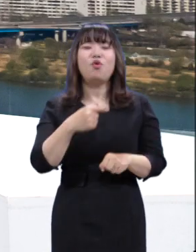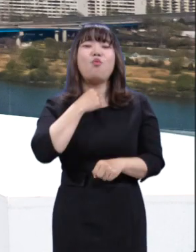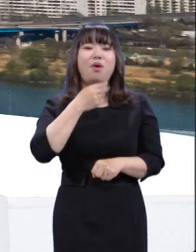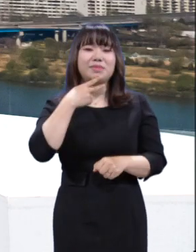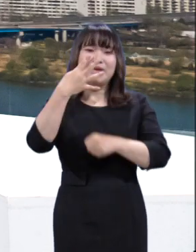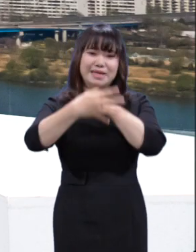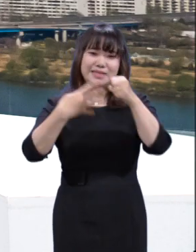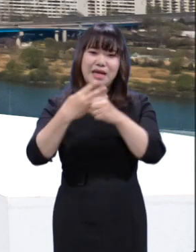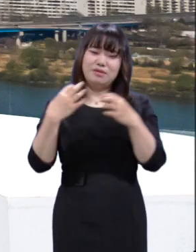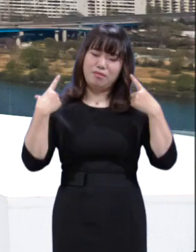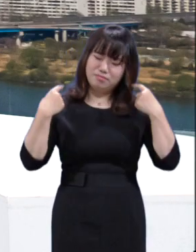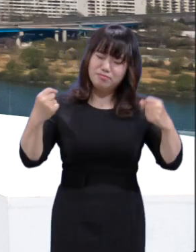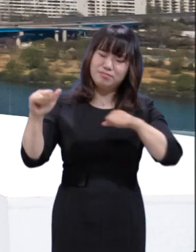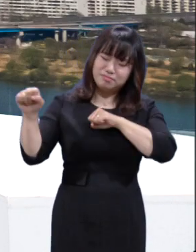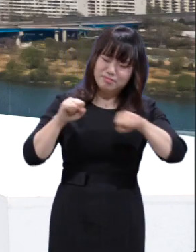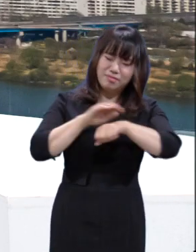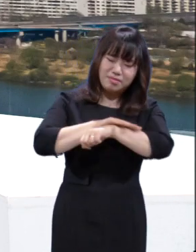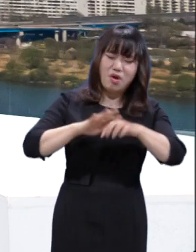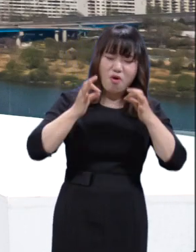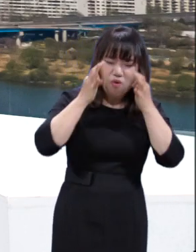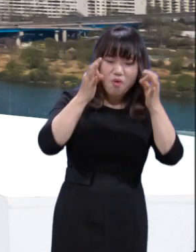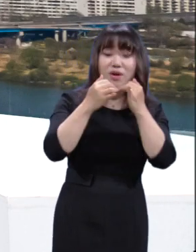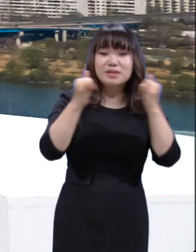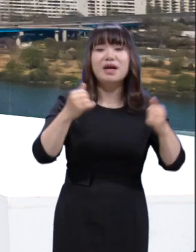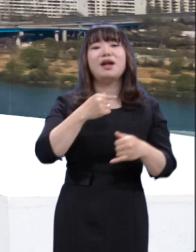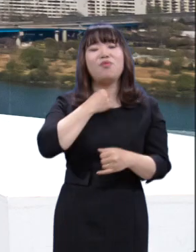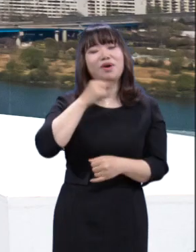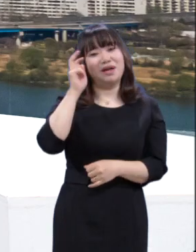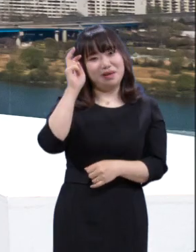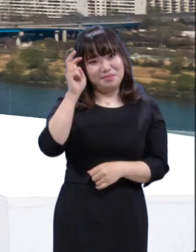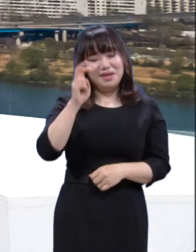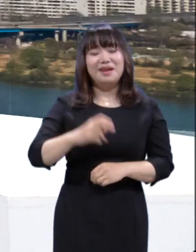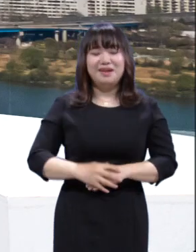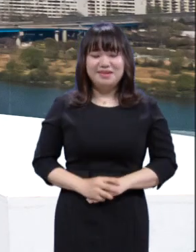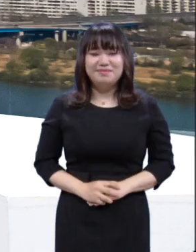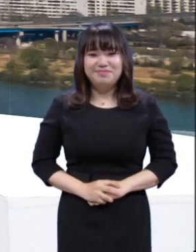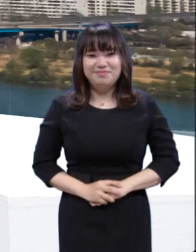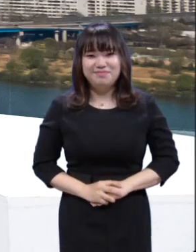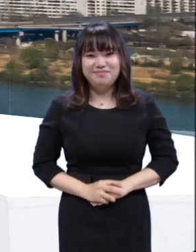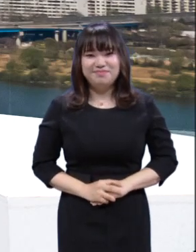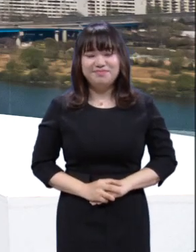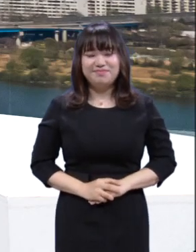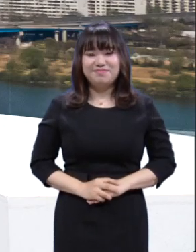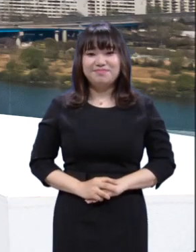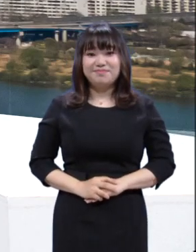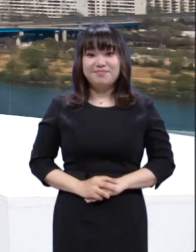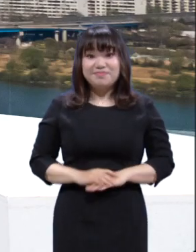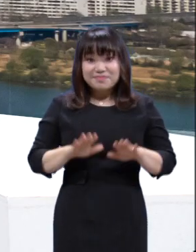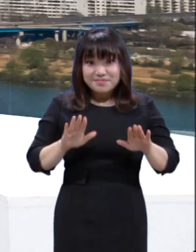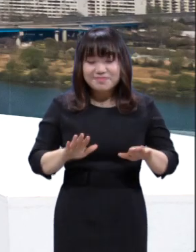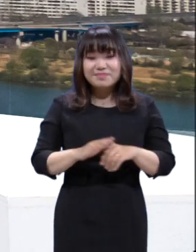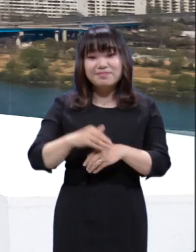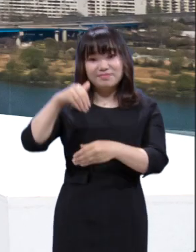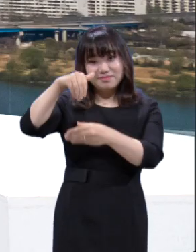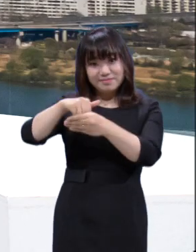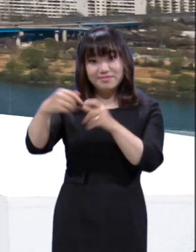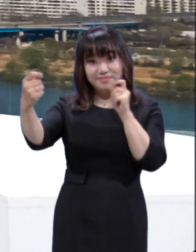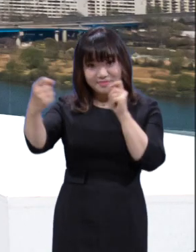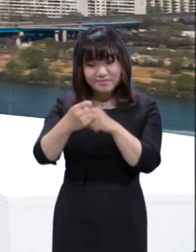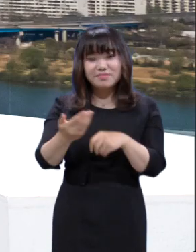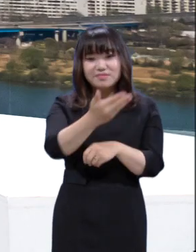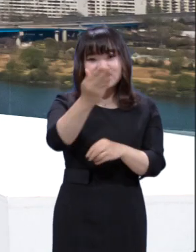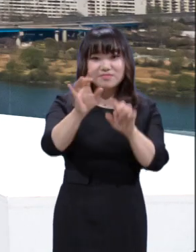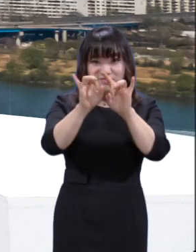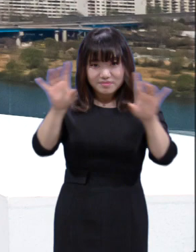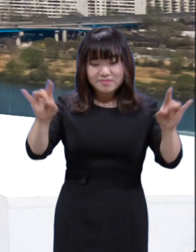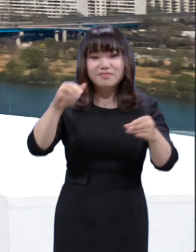4년 내내 지역을 돌며 현장에서 주민을 만나 소통하는 지역의 일꾼을 바라고 있습니다. 네, 다가오는 1일 여러분의